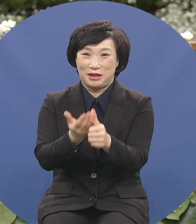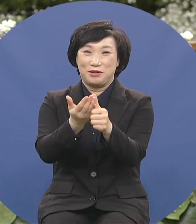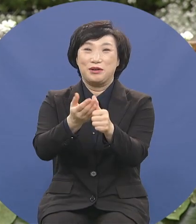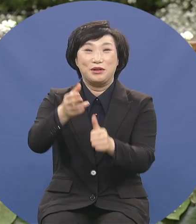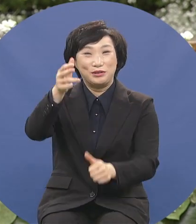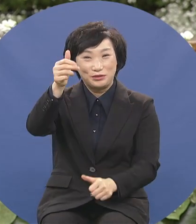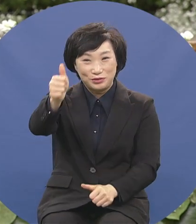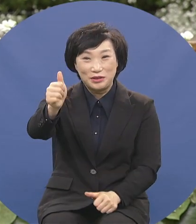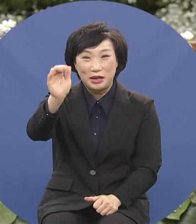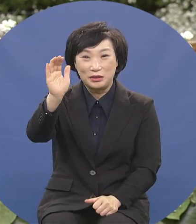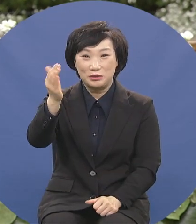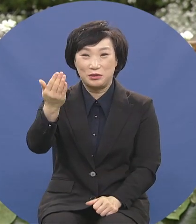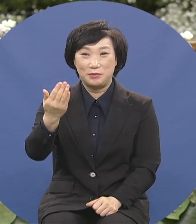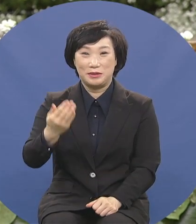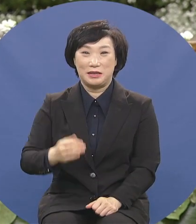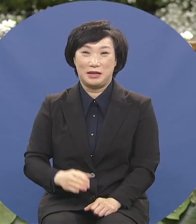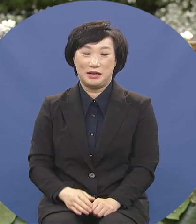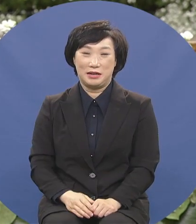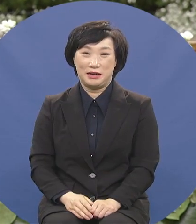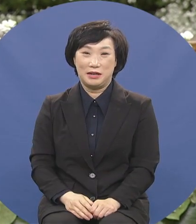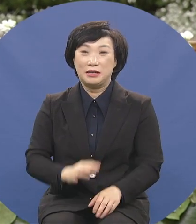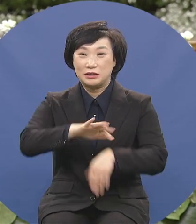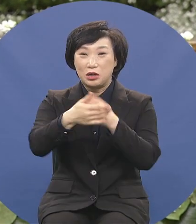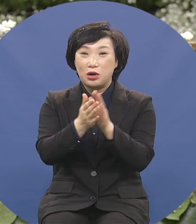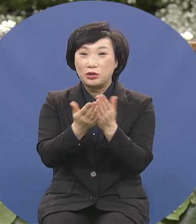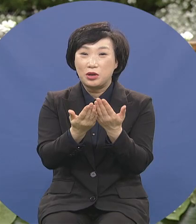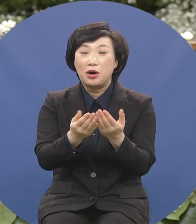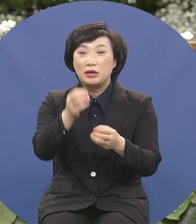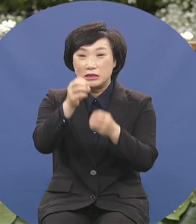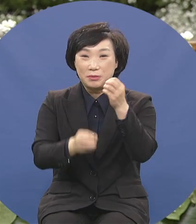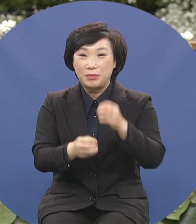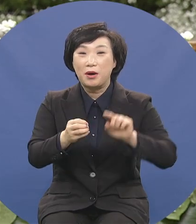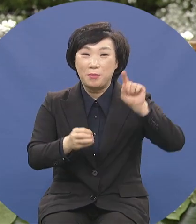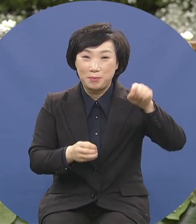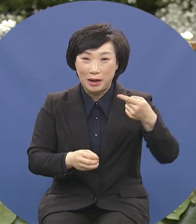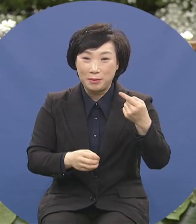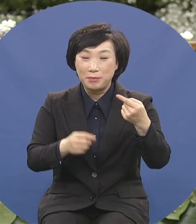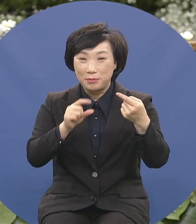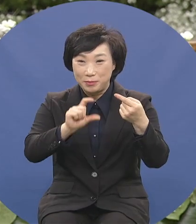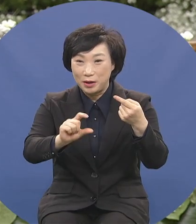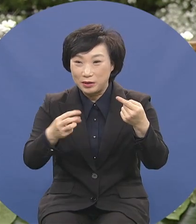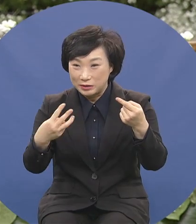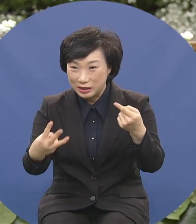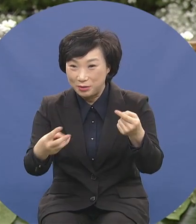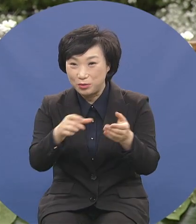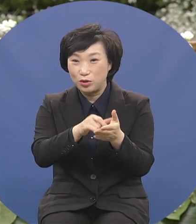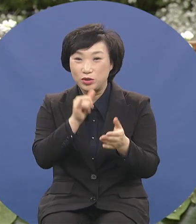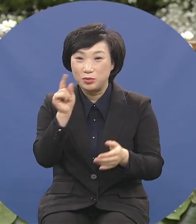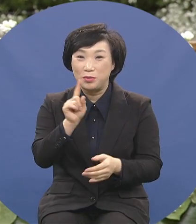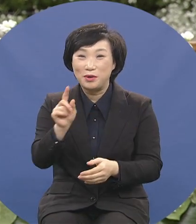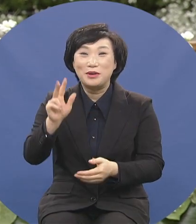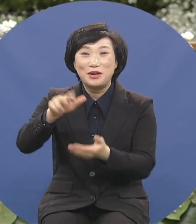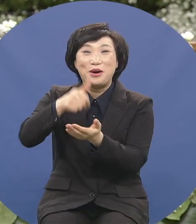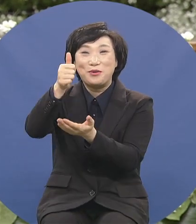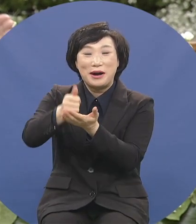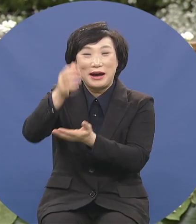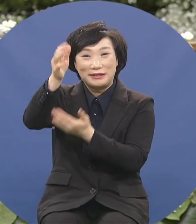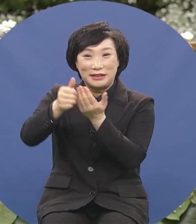가꾸시는 분이십니다. 시편 100편 3절에